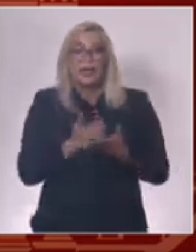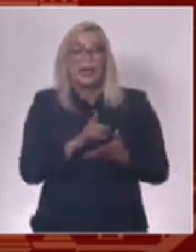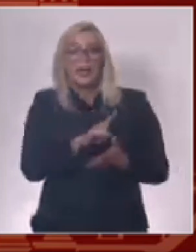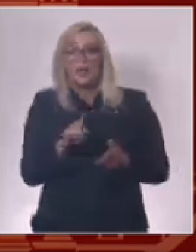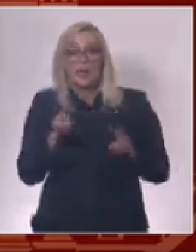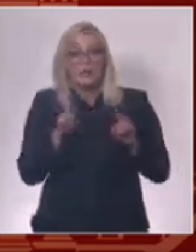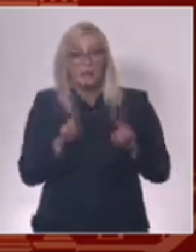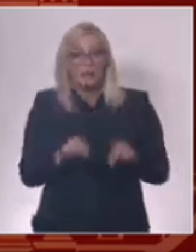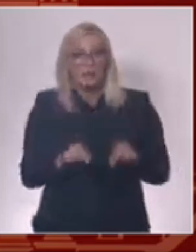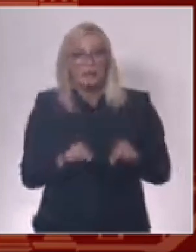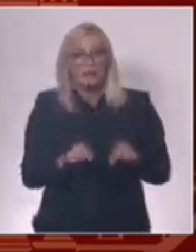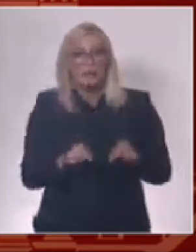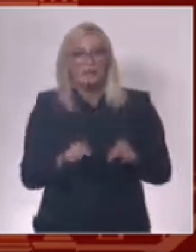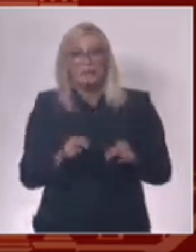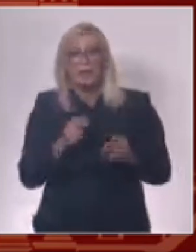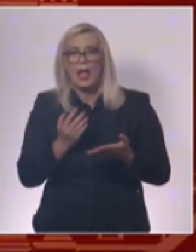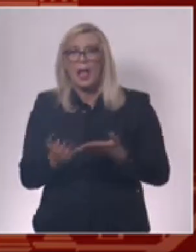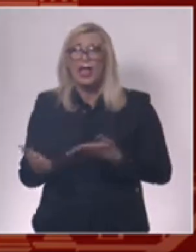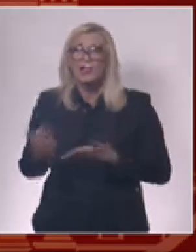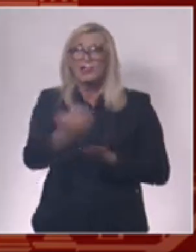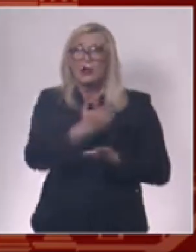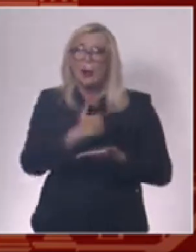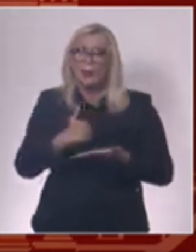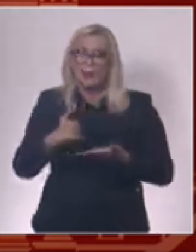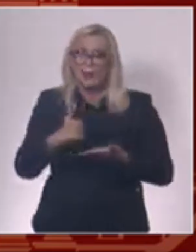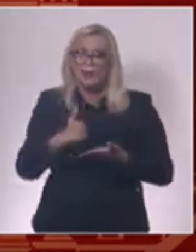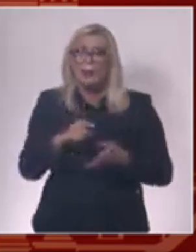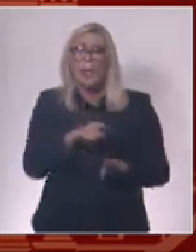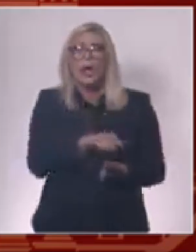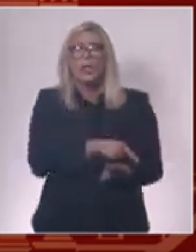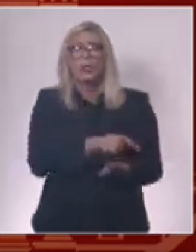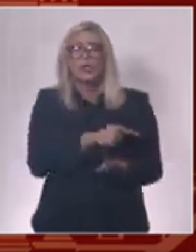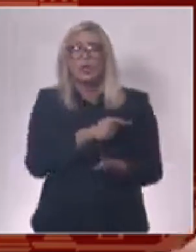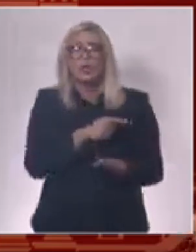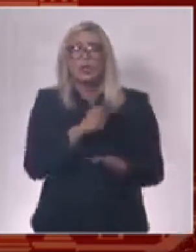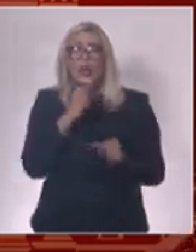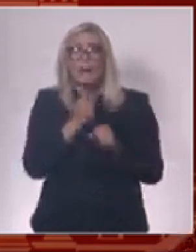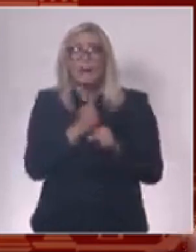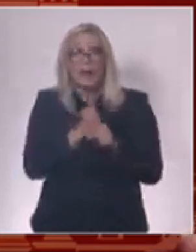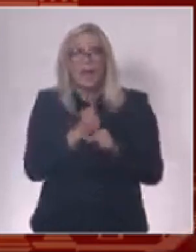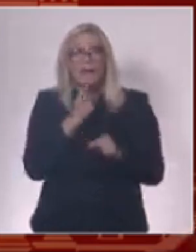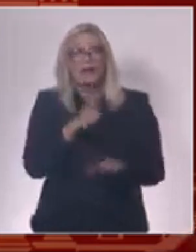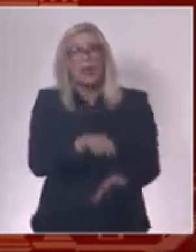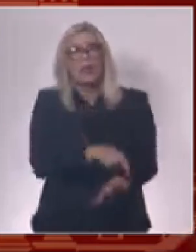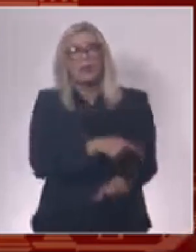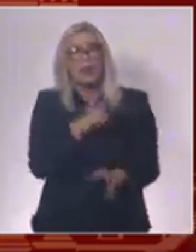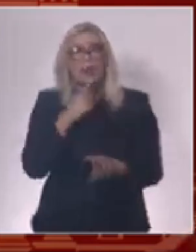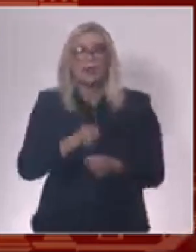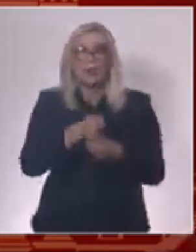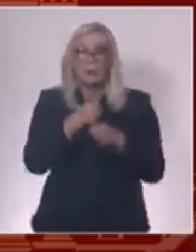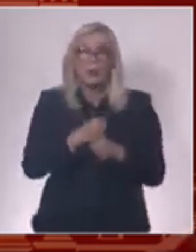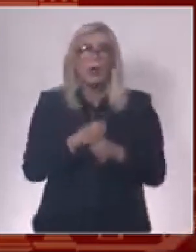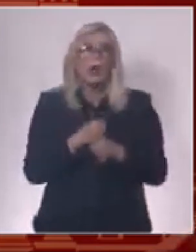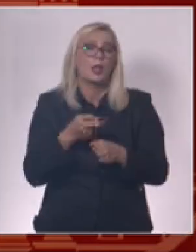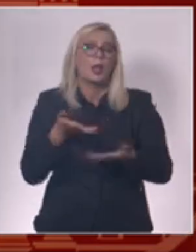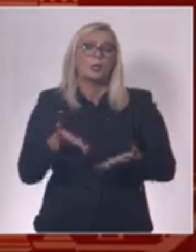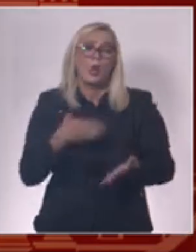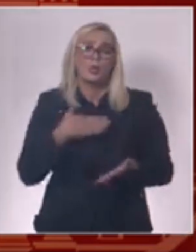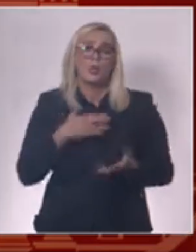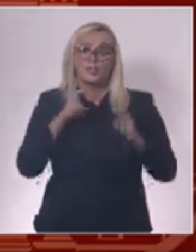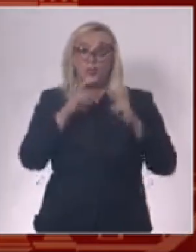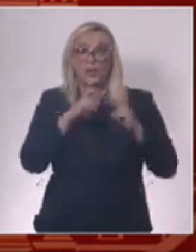немоќни да мобилизираат и магнетизираат долготрени протести, таква е нашата анализа, без при тоа